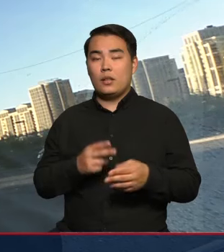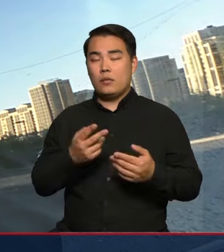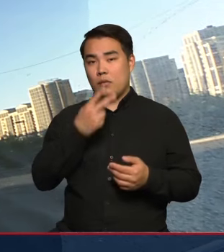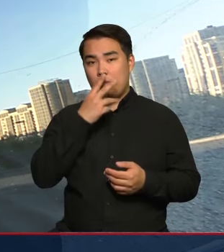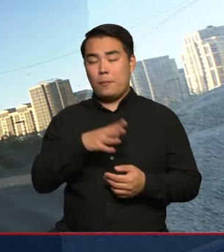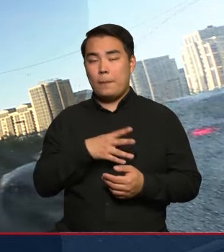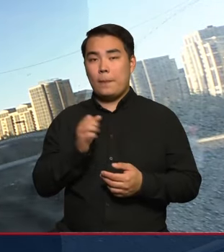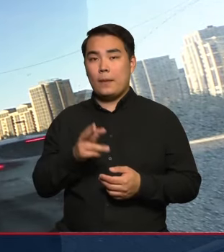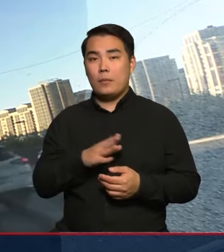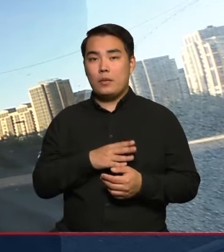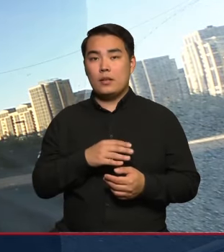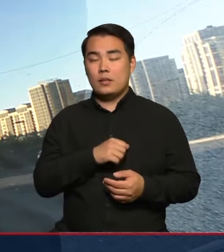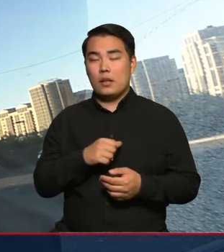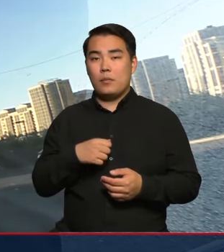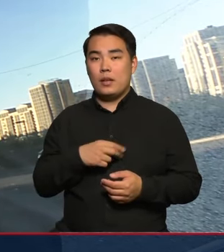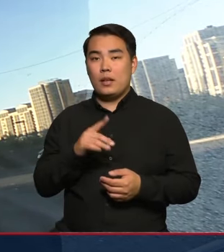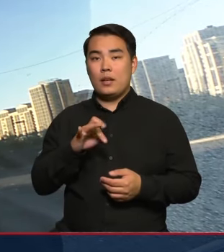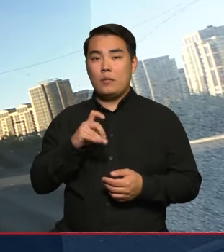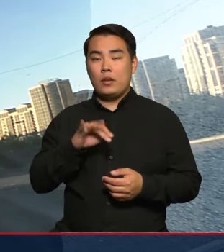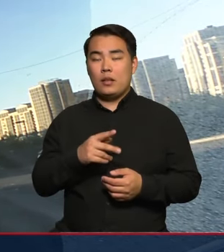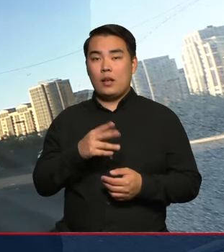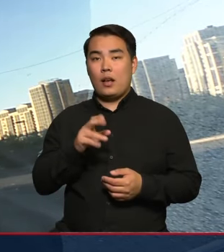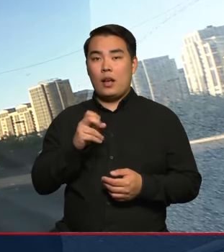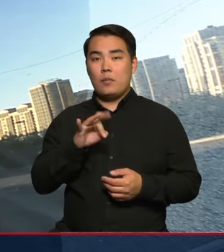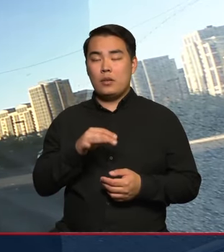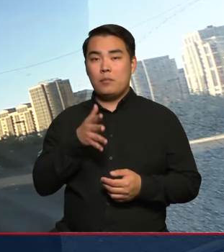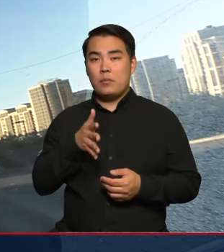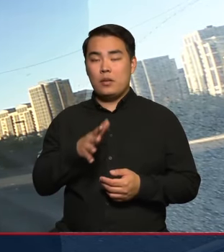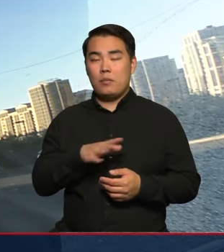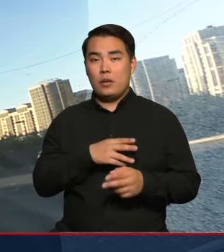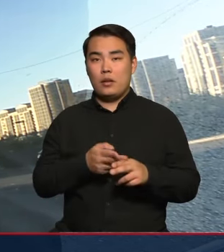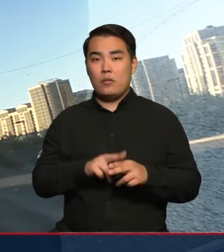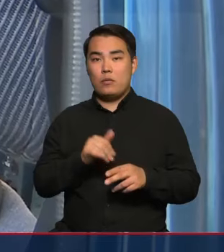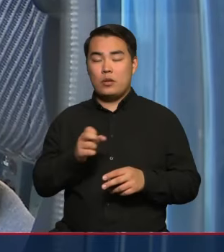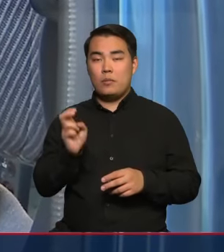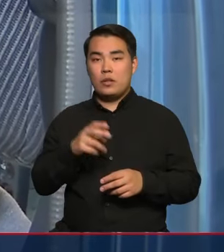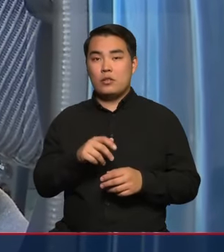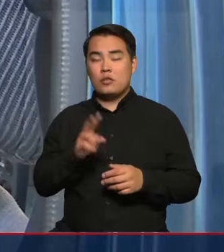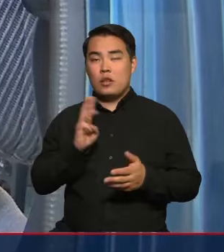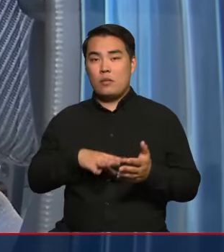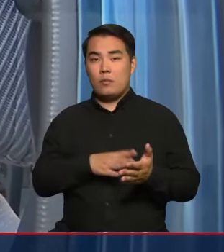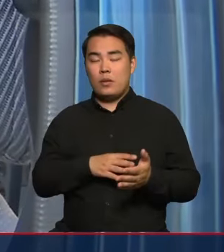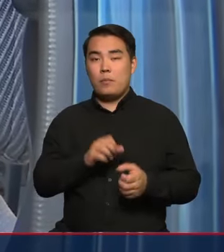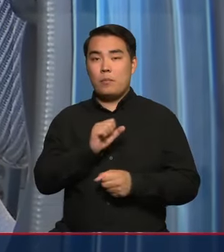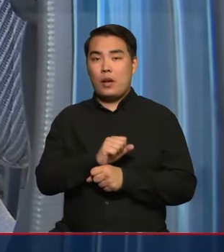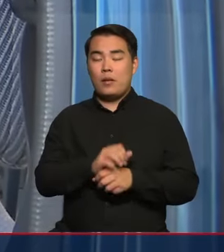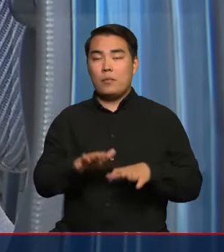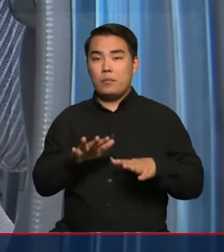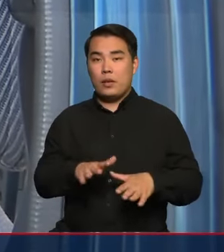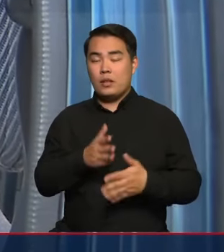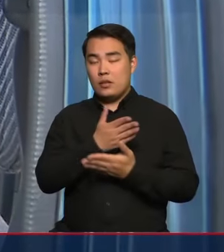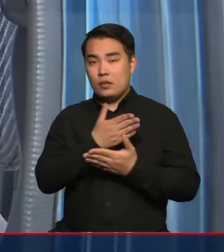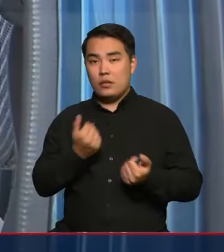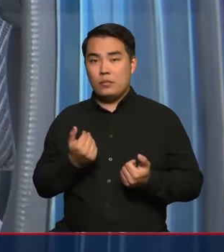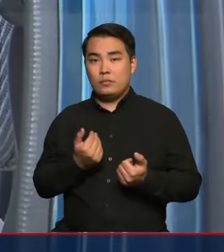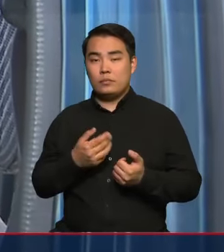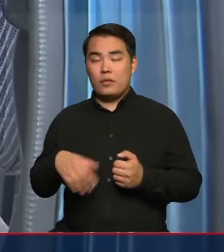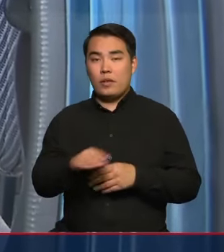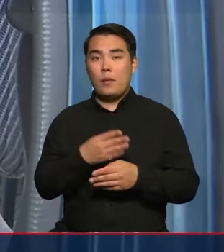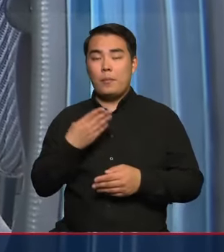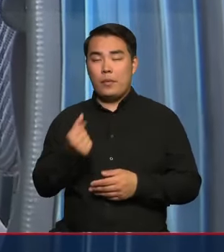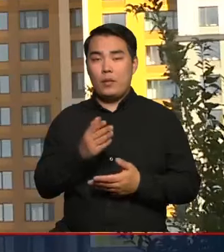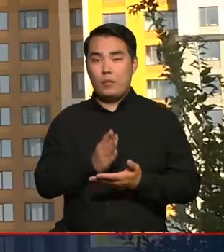рет төлемей кеткен ғой. Каспияға қарасам 5000 теңгеге қапты штраф. Парковка қоятын орын жоқ. Бәрі